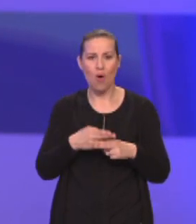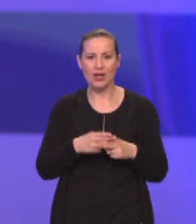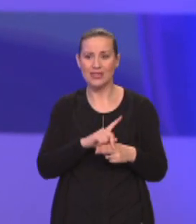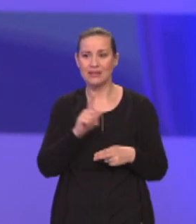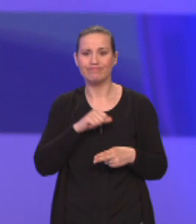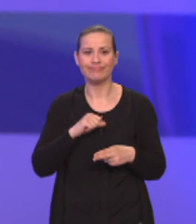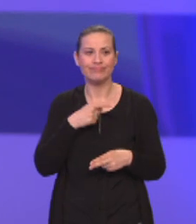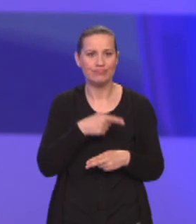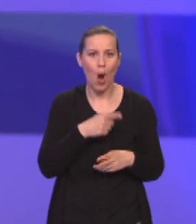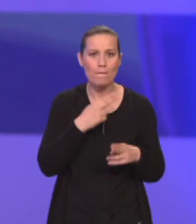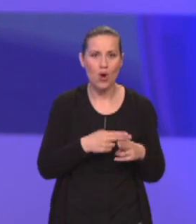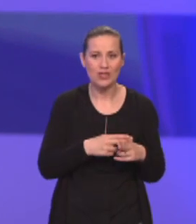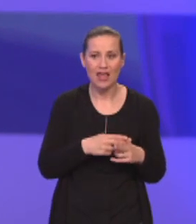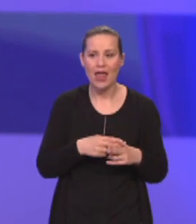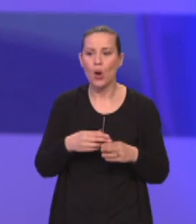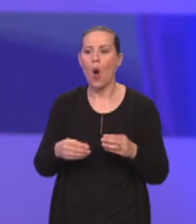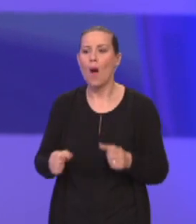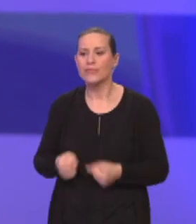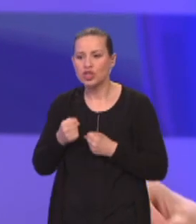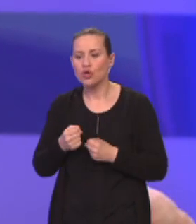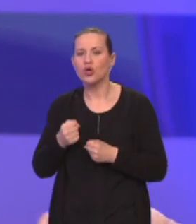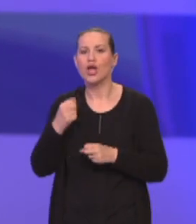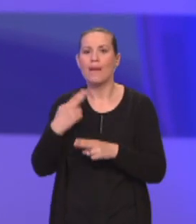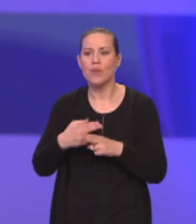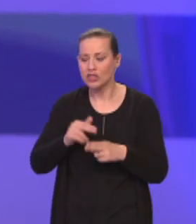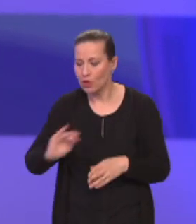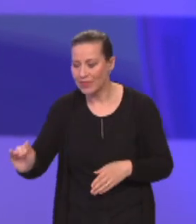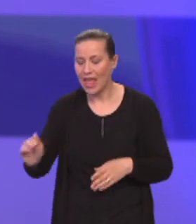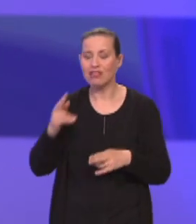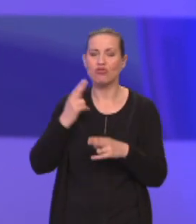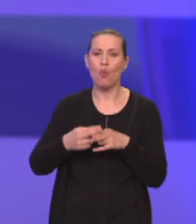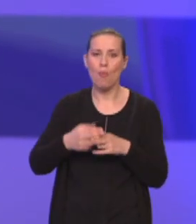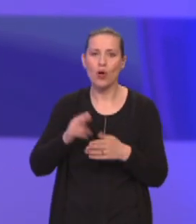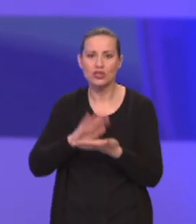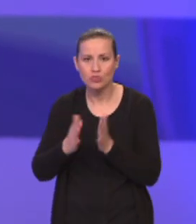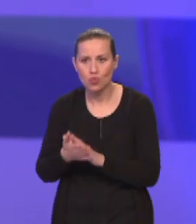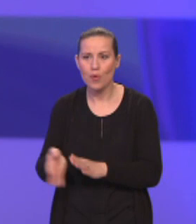ove poteškoće da bolesnom mm-hmm. djetetu ili bolesnom suprugu ili bolesnoj, ne znam,